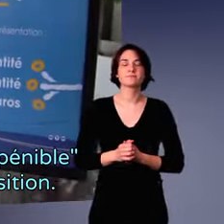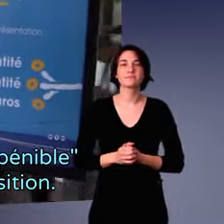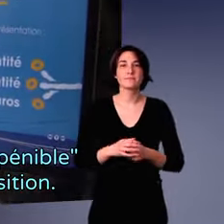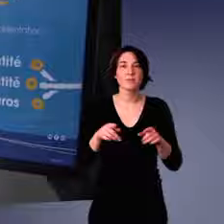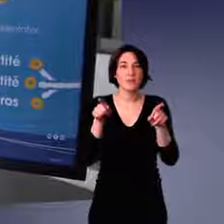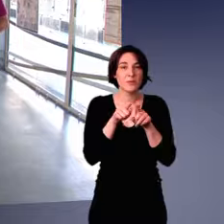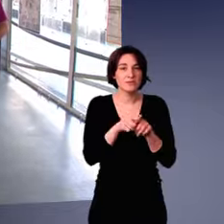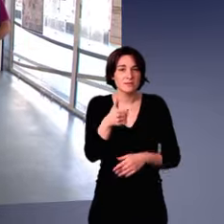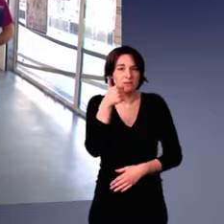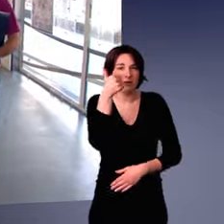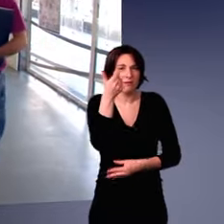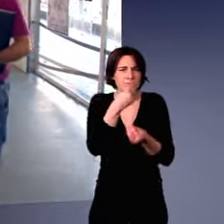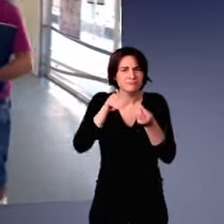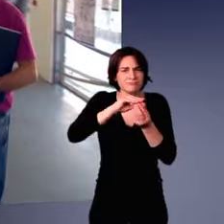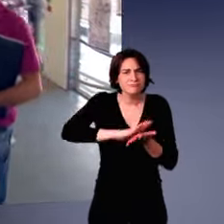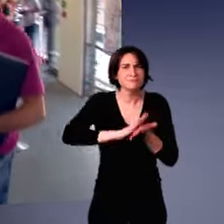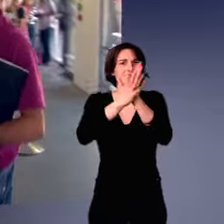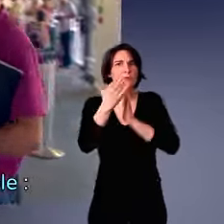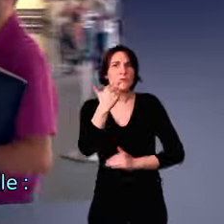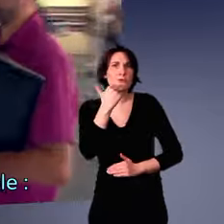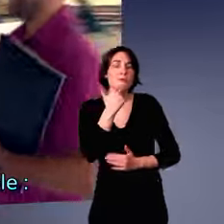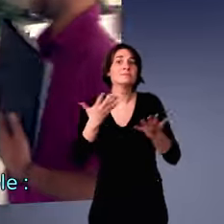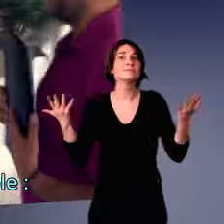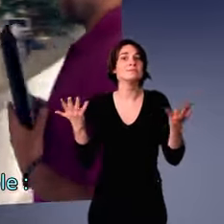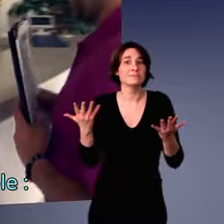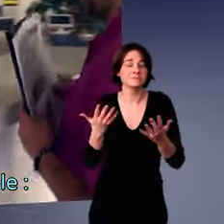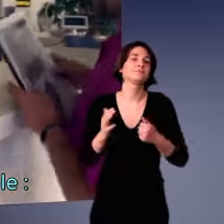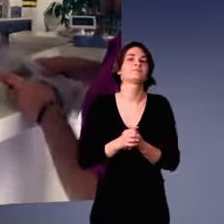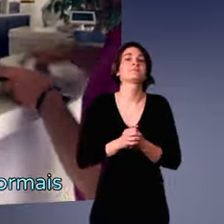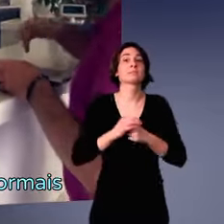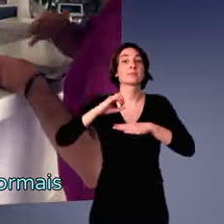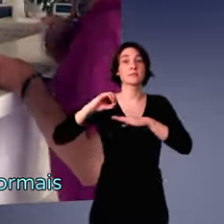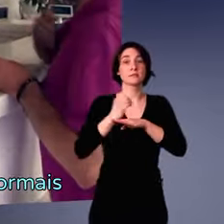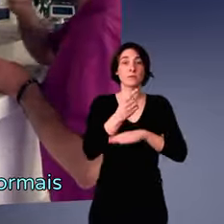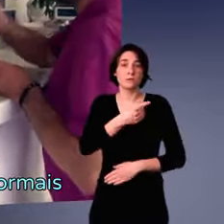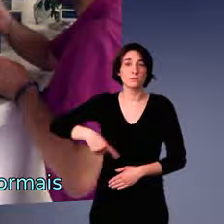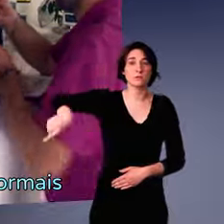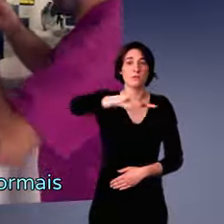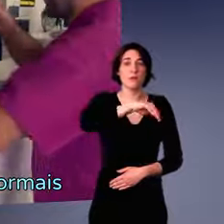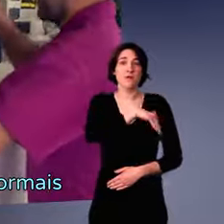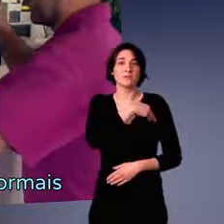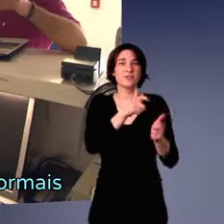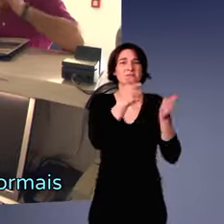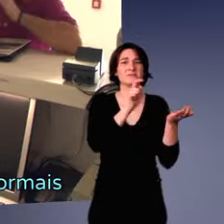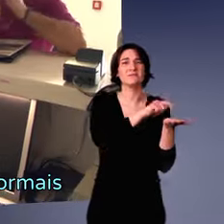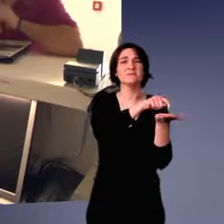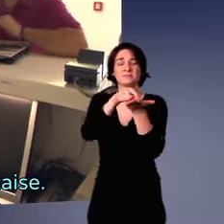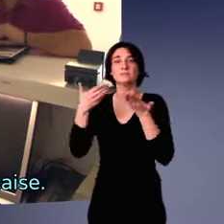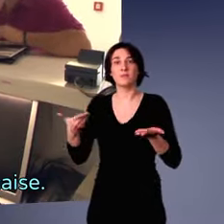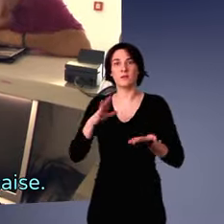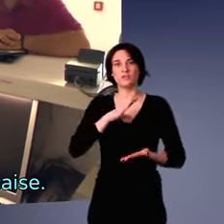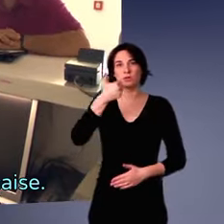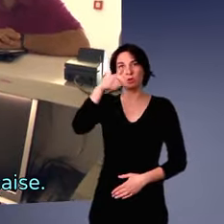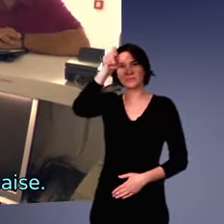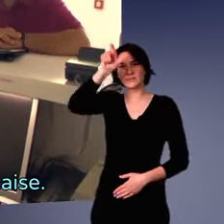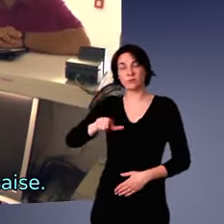à disposition autre amélioration notable dans chaque agence un agentco connaît désormais les